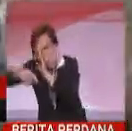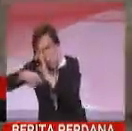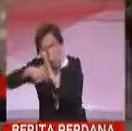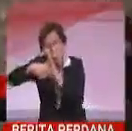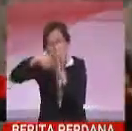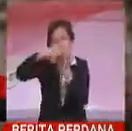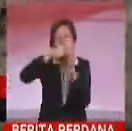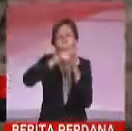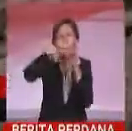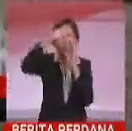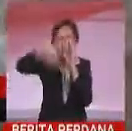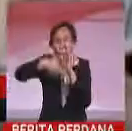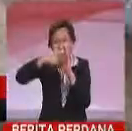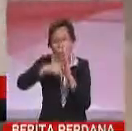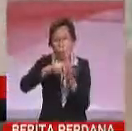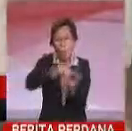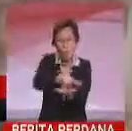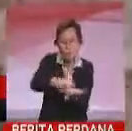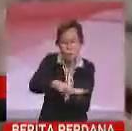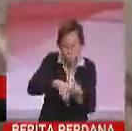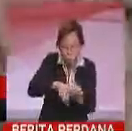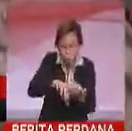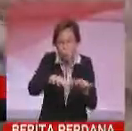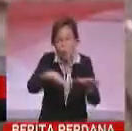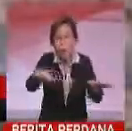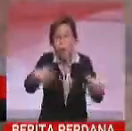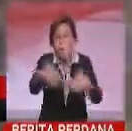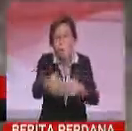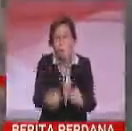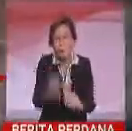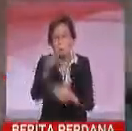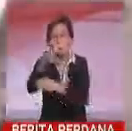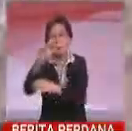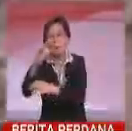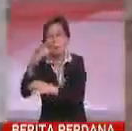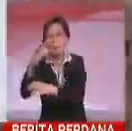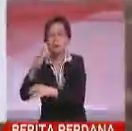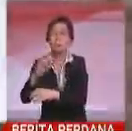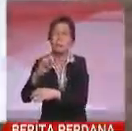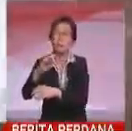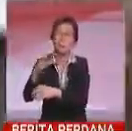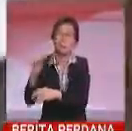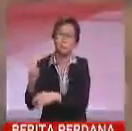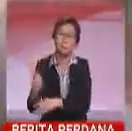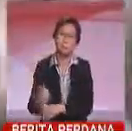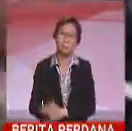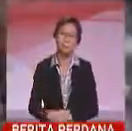badan Clay. Rakaman video itu didedahkan oleh pejabat Sheriff Potter County.